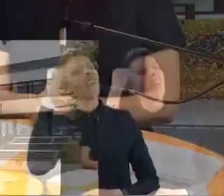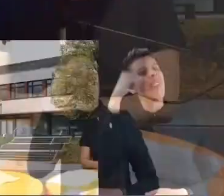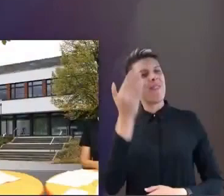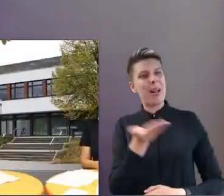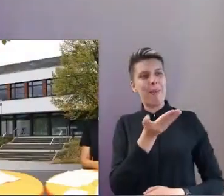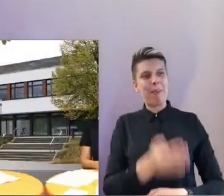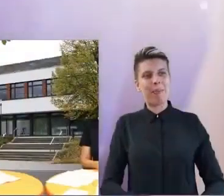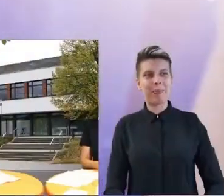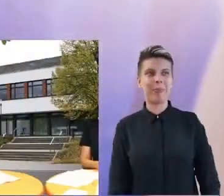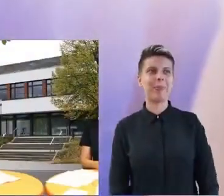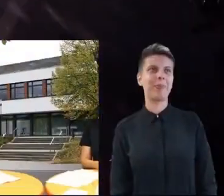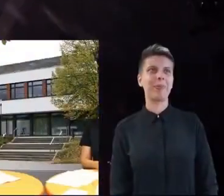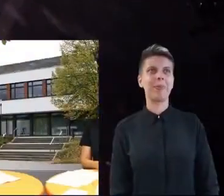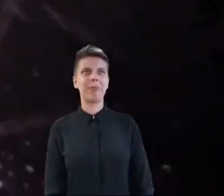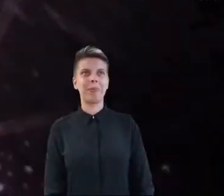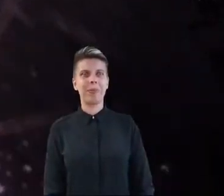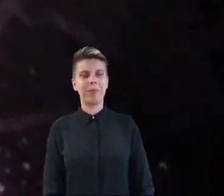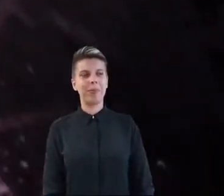ab